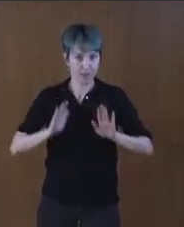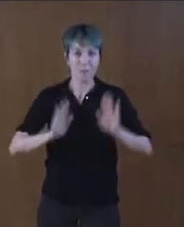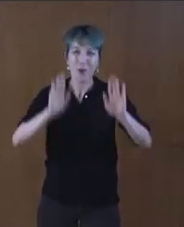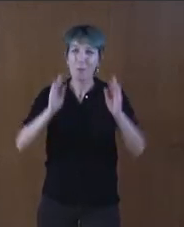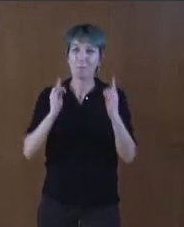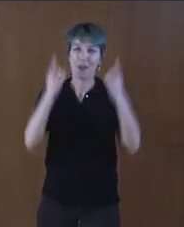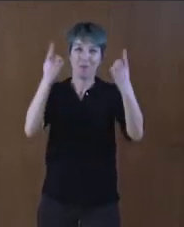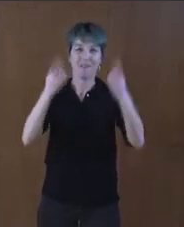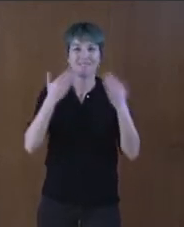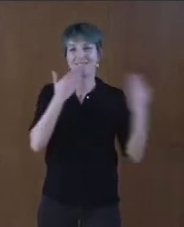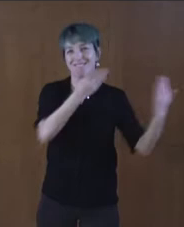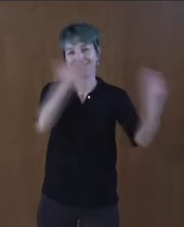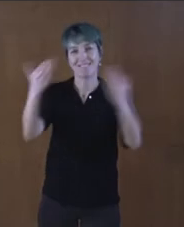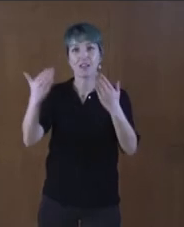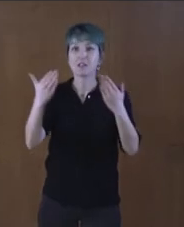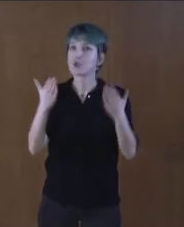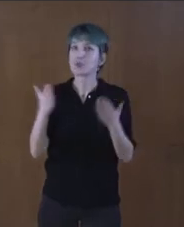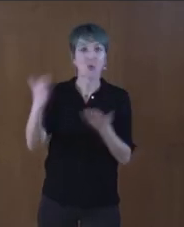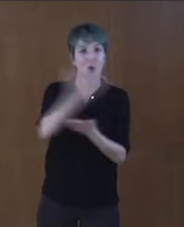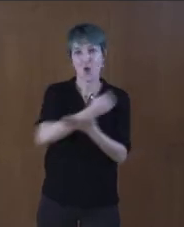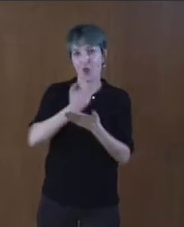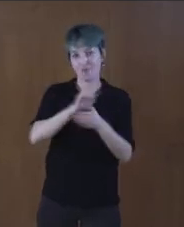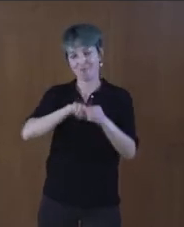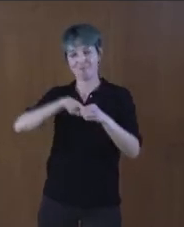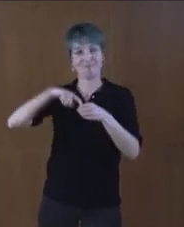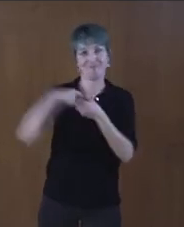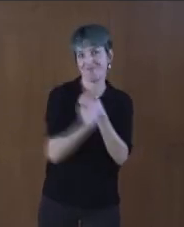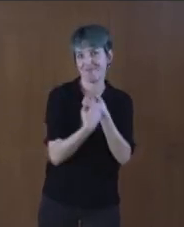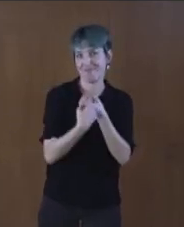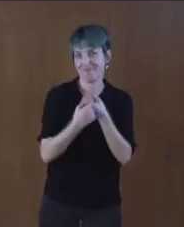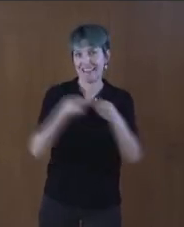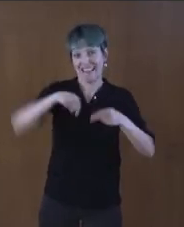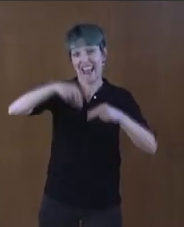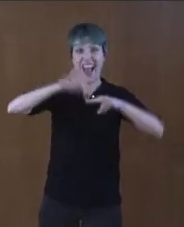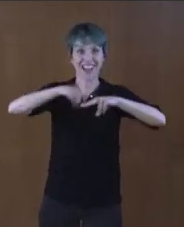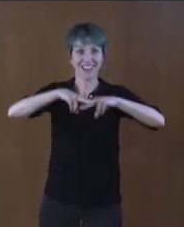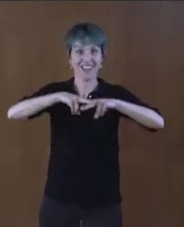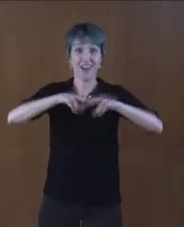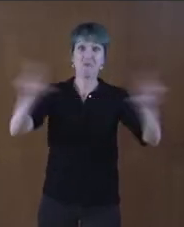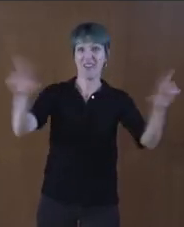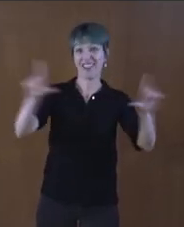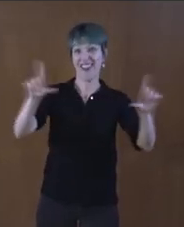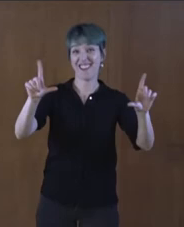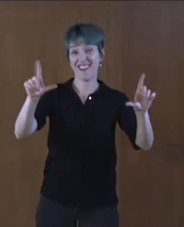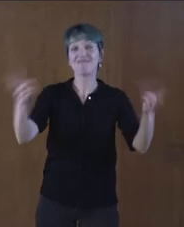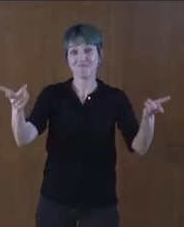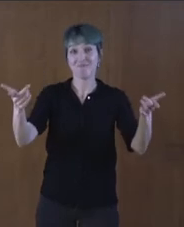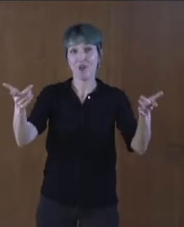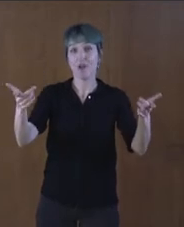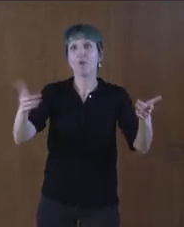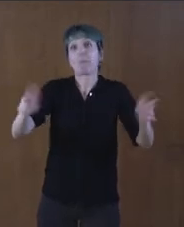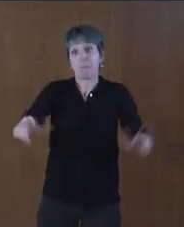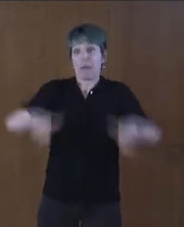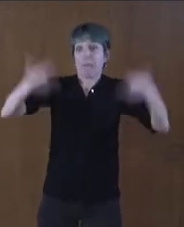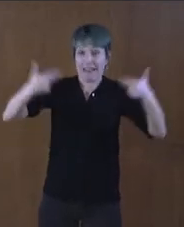vull donar les gràcies a tots els que han participat en aquest acte en pantalla, fent possible la